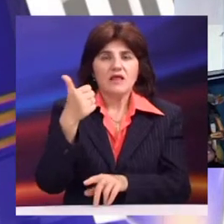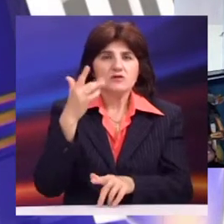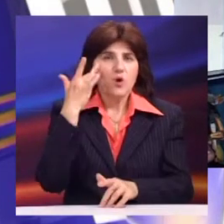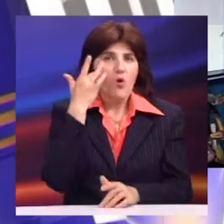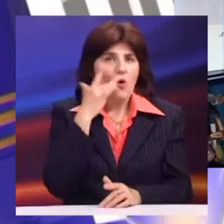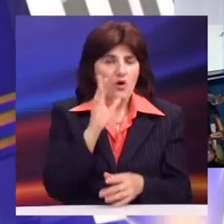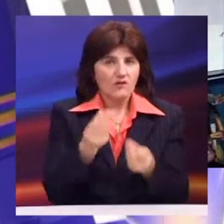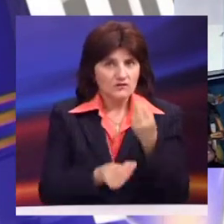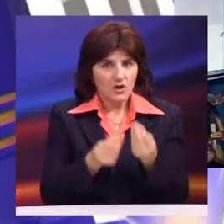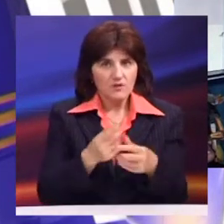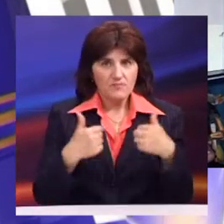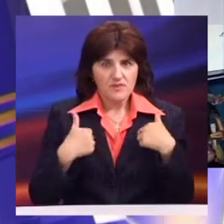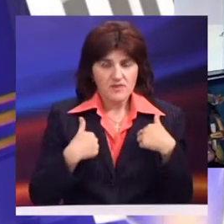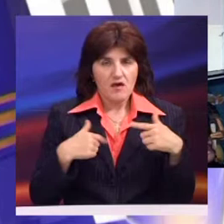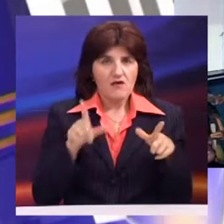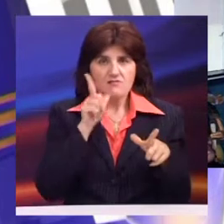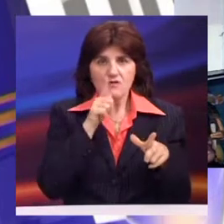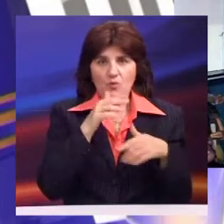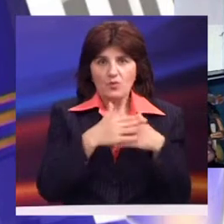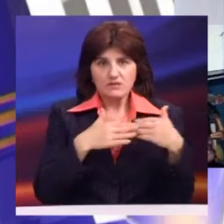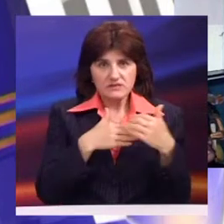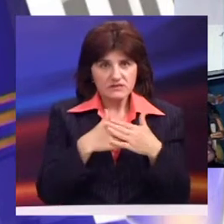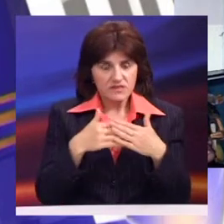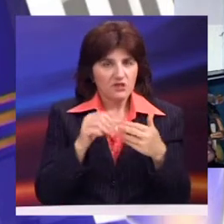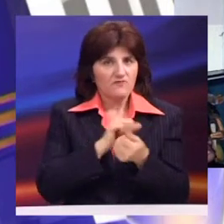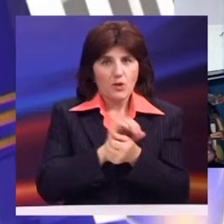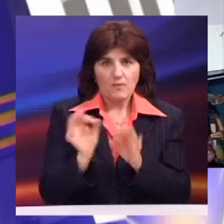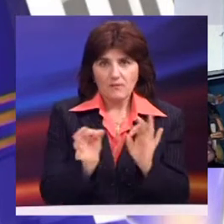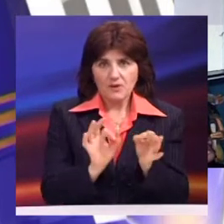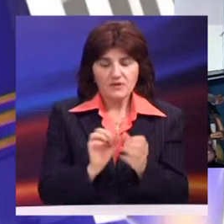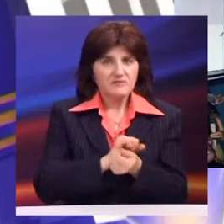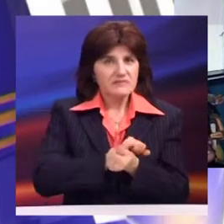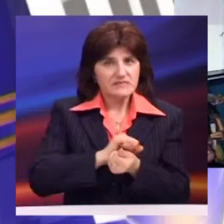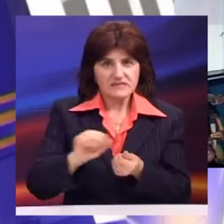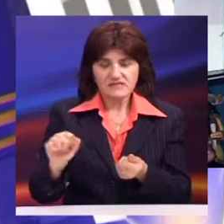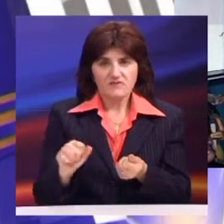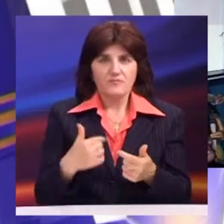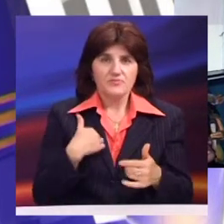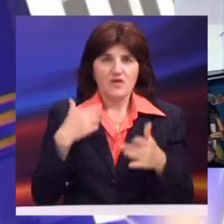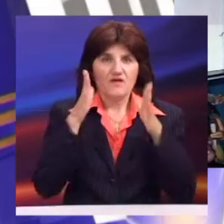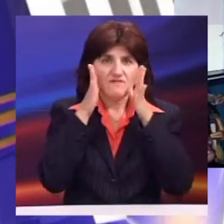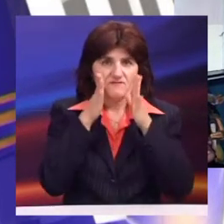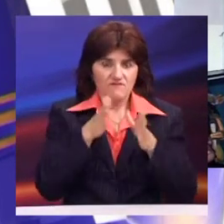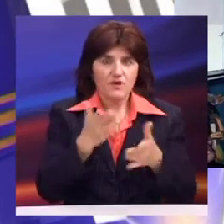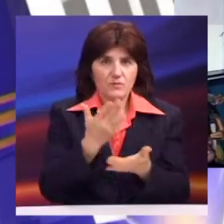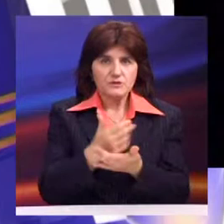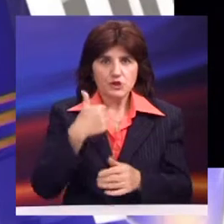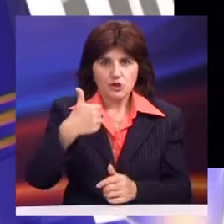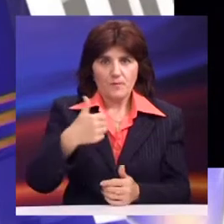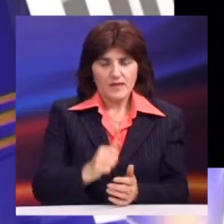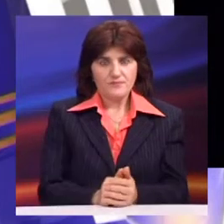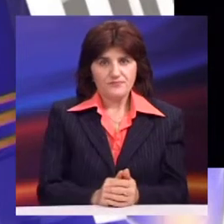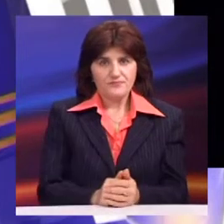11 odličnih igrača. Ja kao selektor sam vrlo zadovoljan pripremama i svime i tako da verujem da ćemo super to